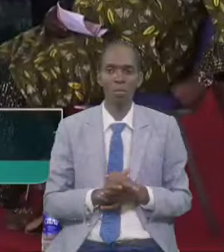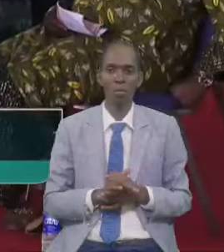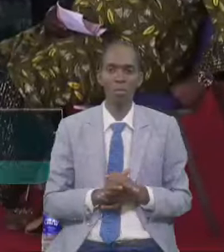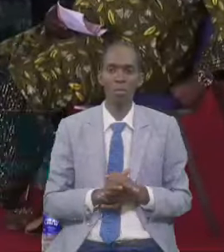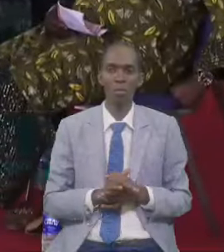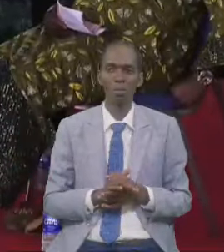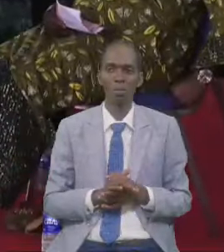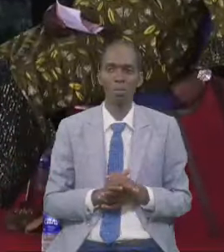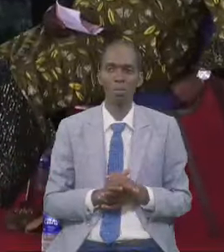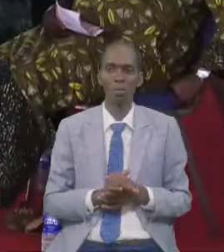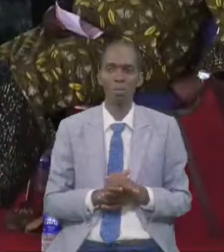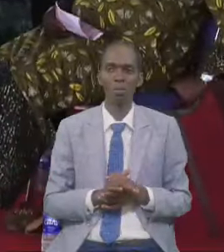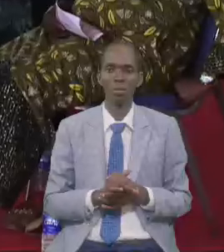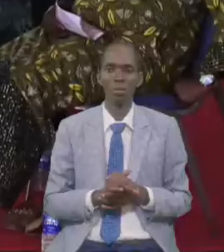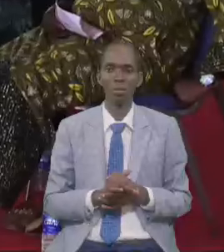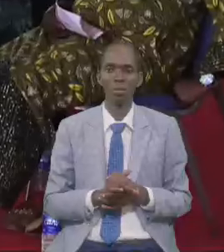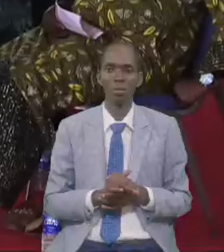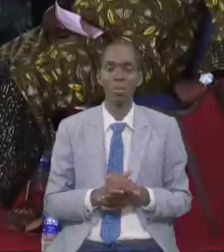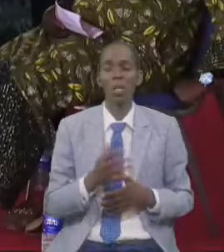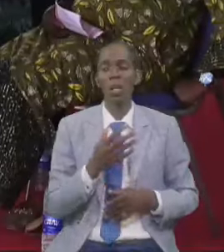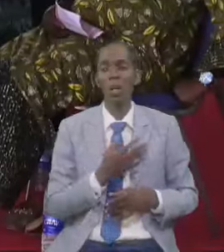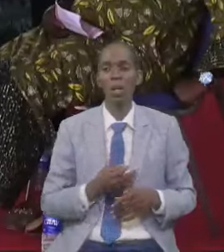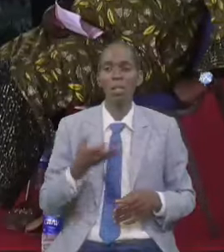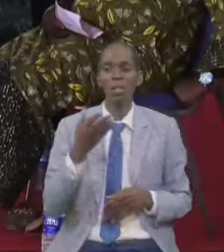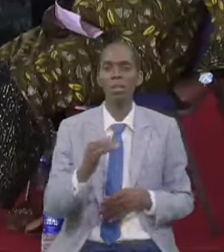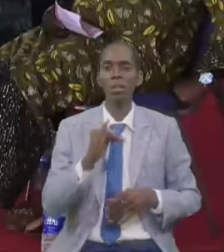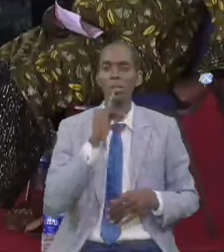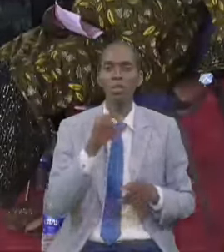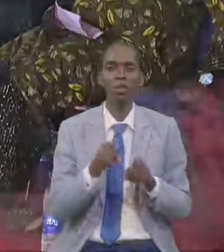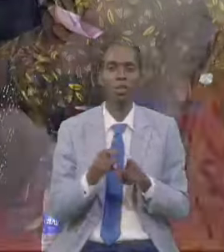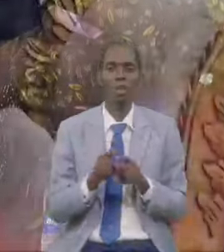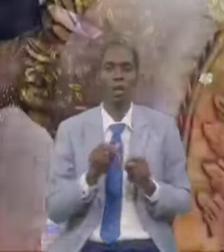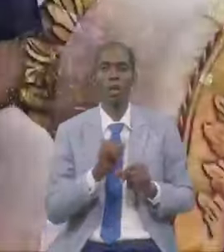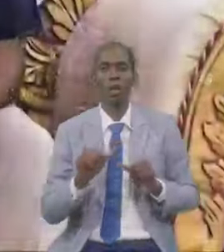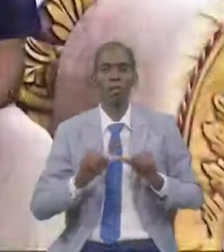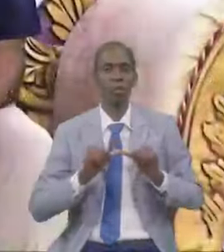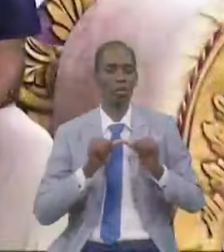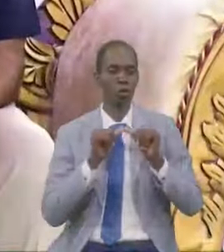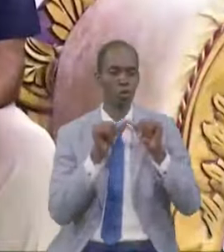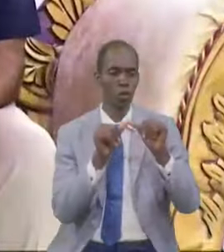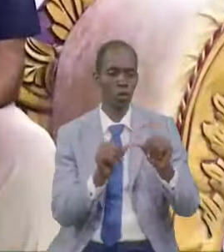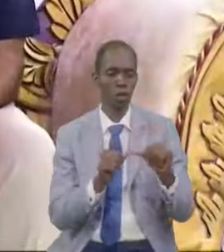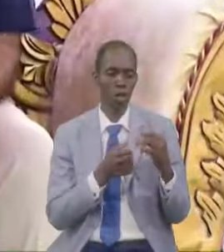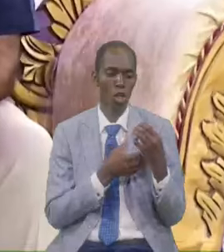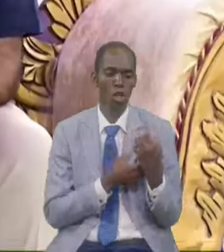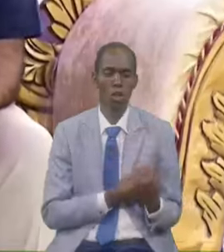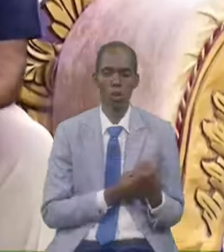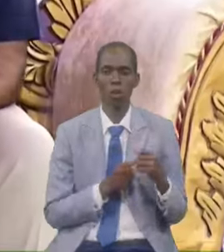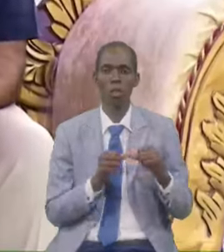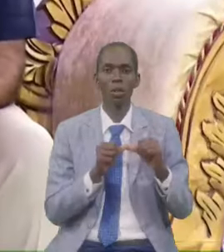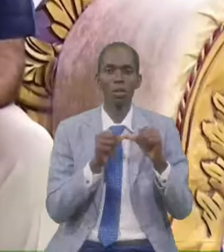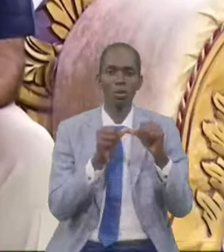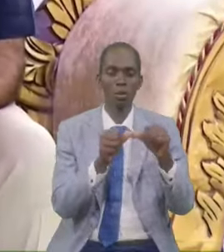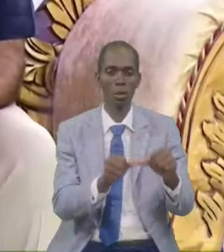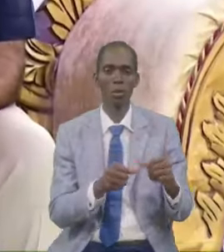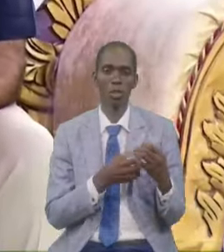తీసుకువెళ్తుంది. అండ్ దేర్ ఇస్ ఎ కాన్స్టెంట్ కరేజ్. ఆ విధంగా నిరంతరాయమైన ధైర్యం ఉంటుంది. నిరంతరాయమైన ధైర్యం.